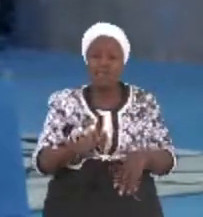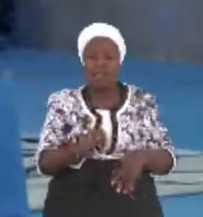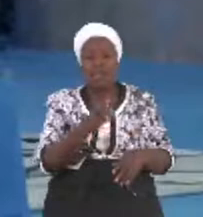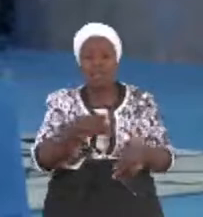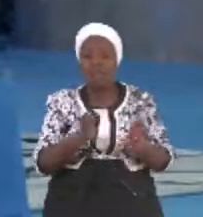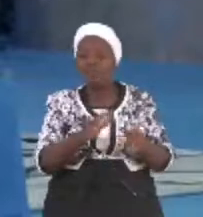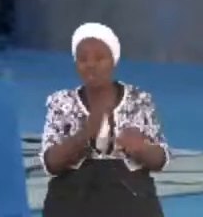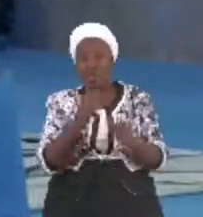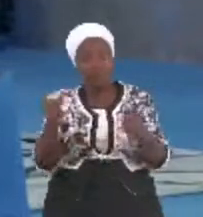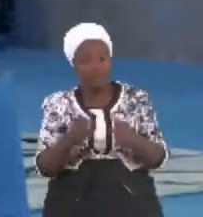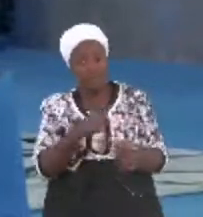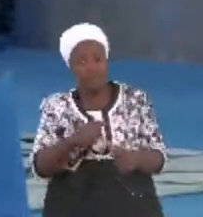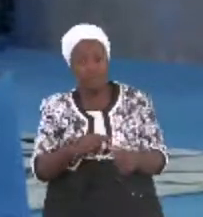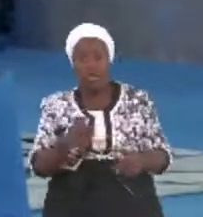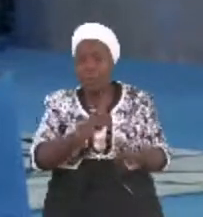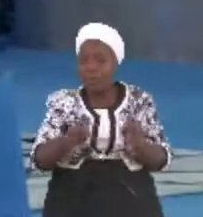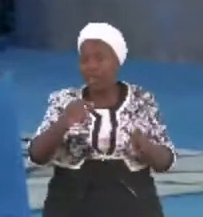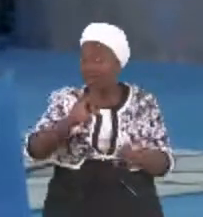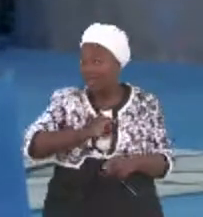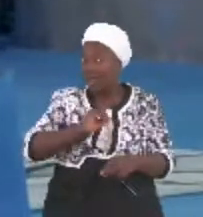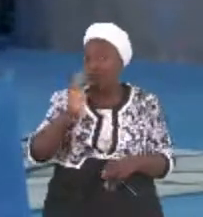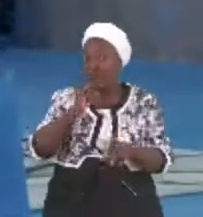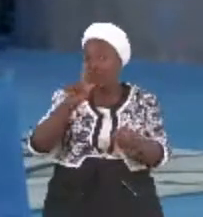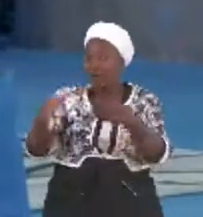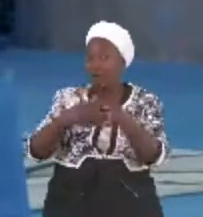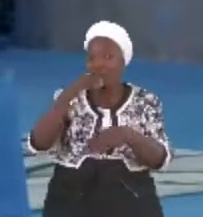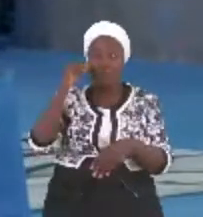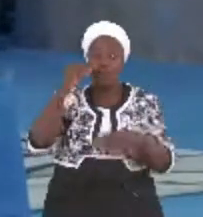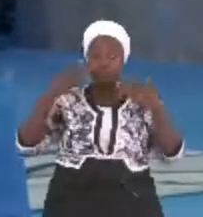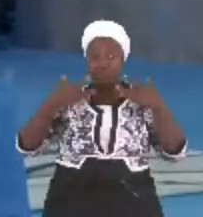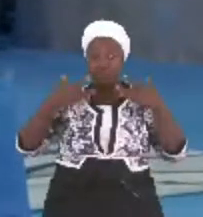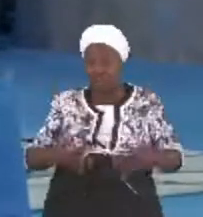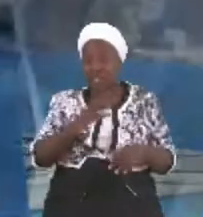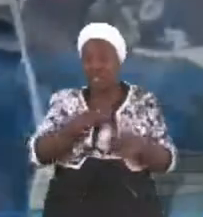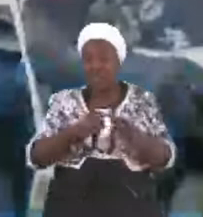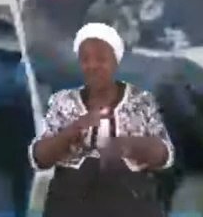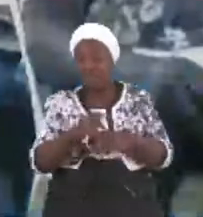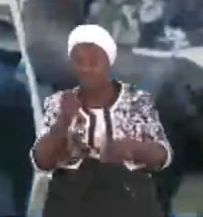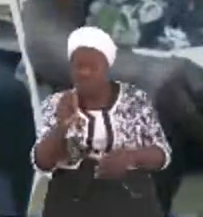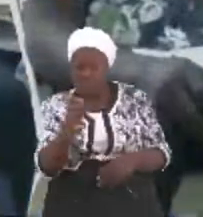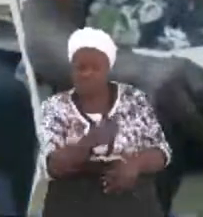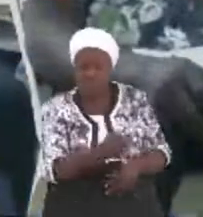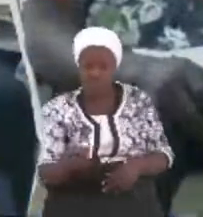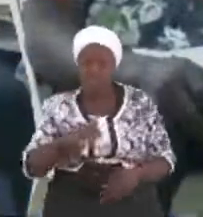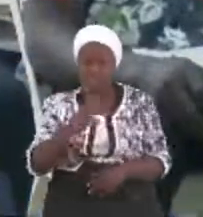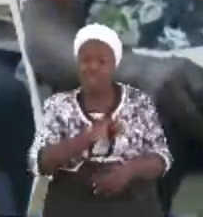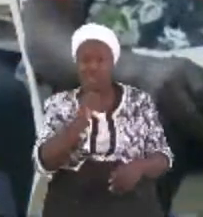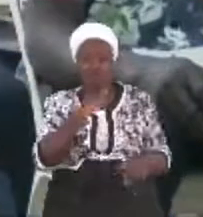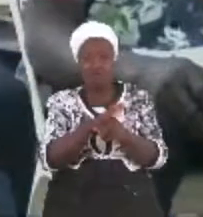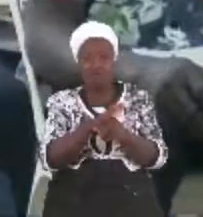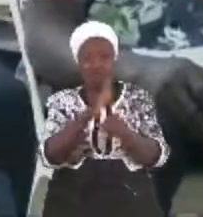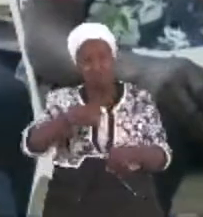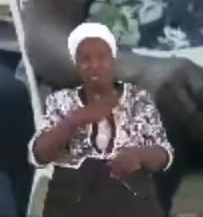Mais moi, je ne repartirai pas à la maison déçu. Les miettes sont pour moi et